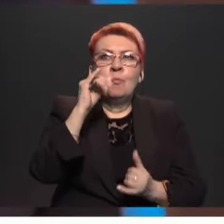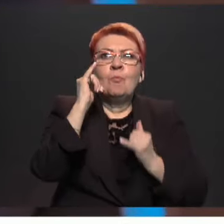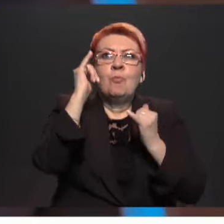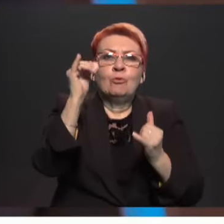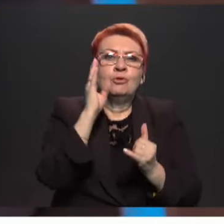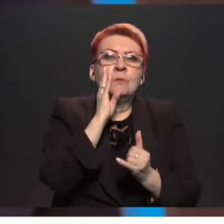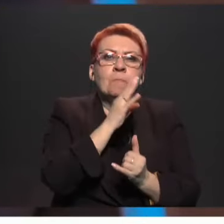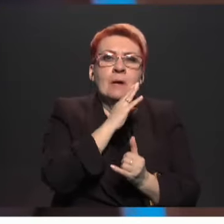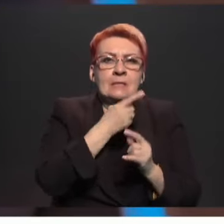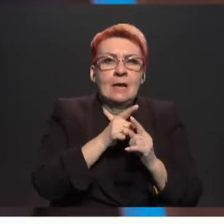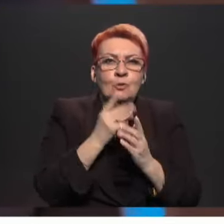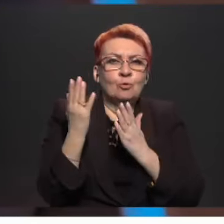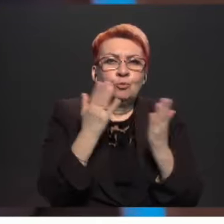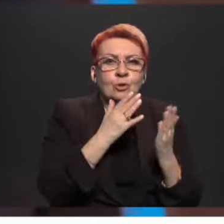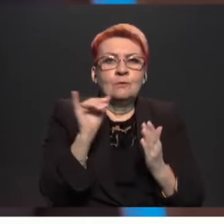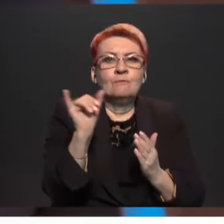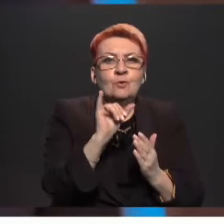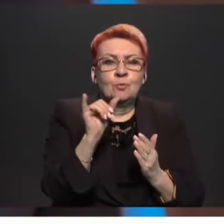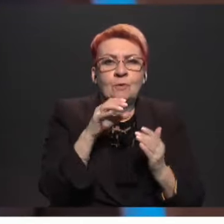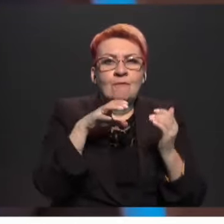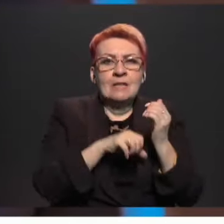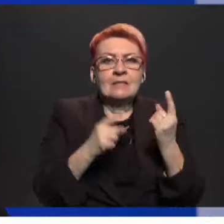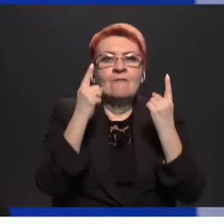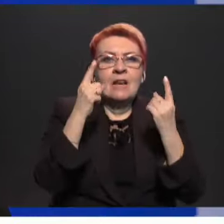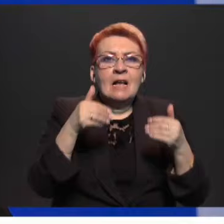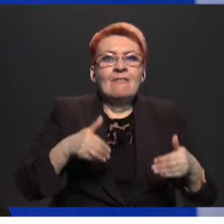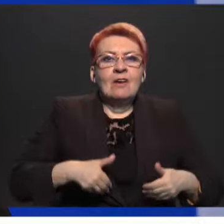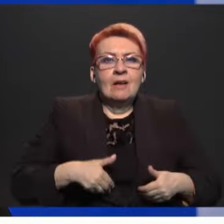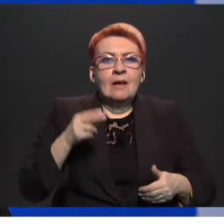который читается в субботу акафиста, вот в конце Великого Поста.